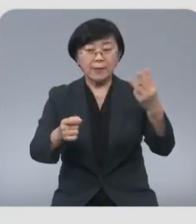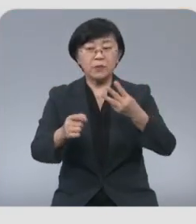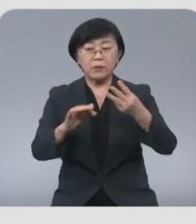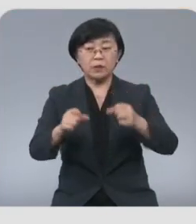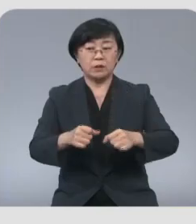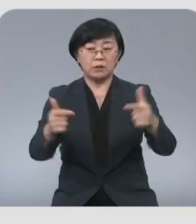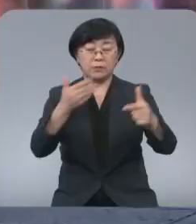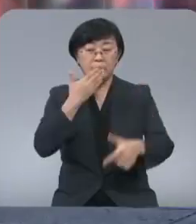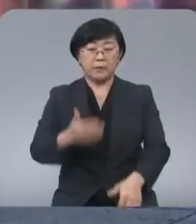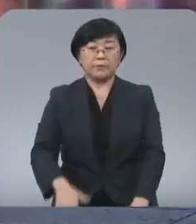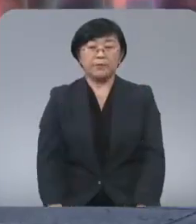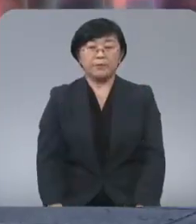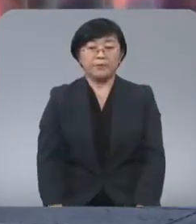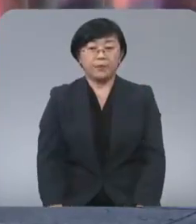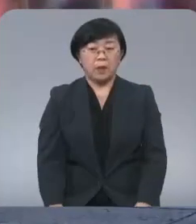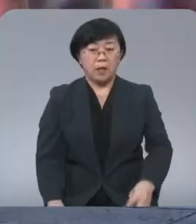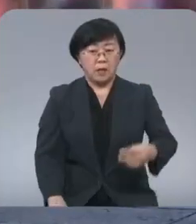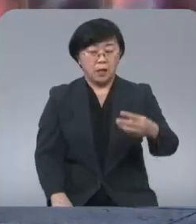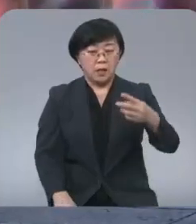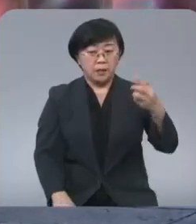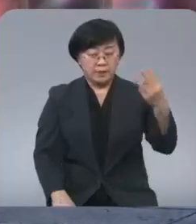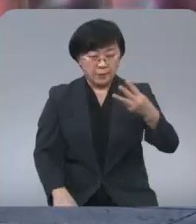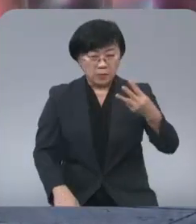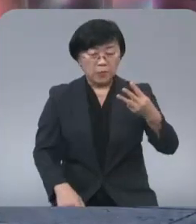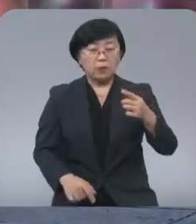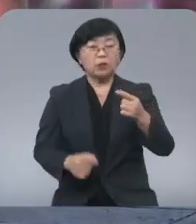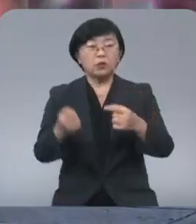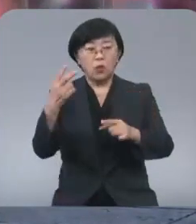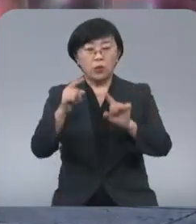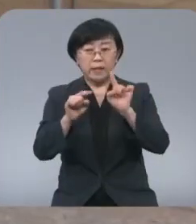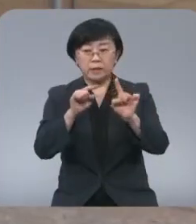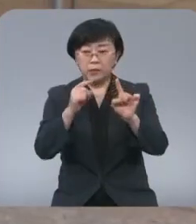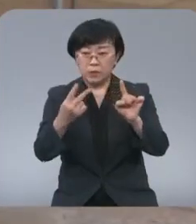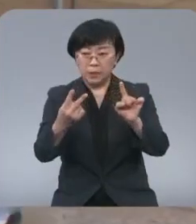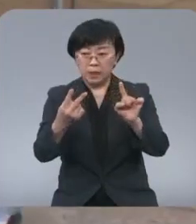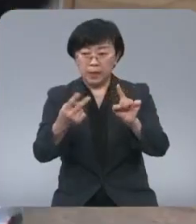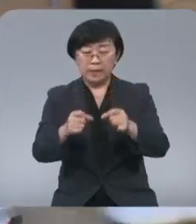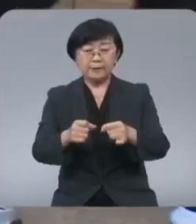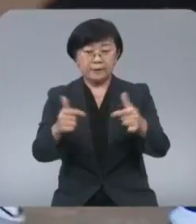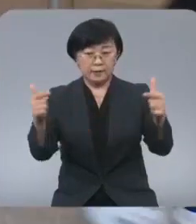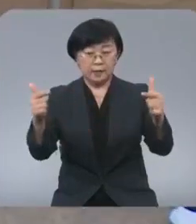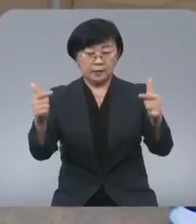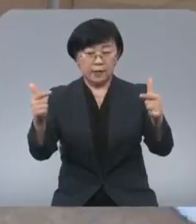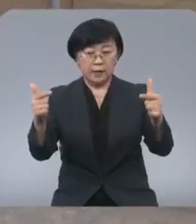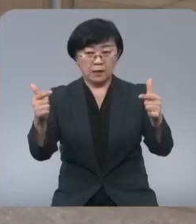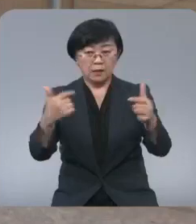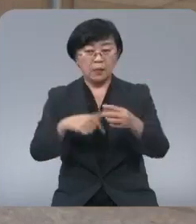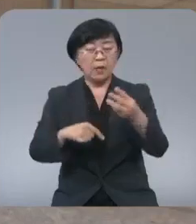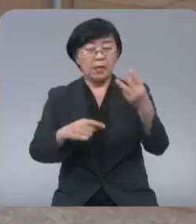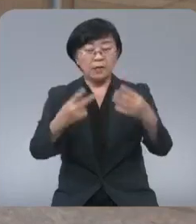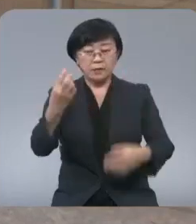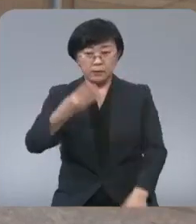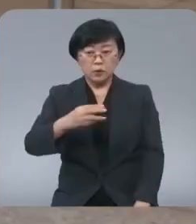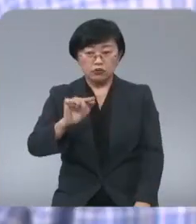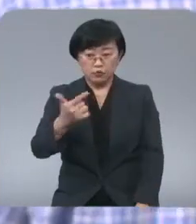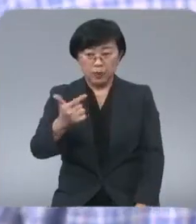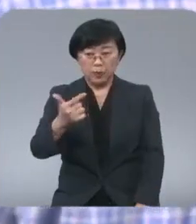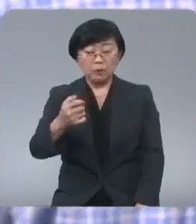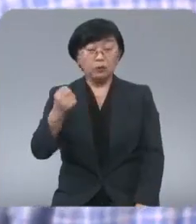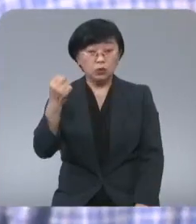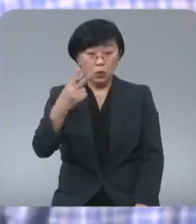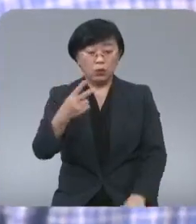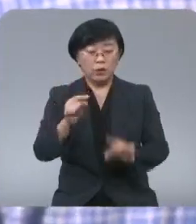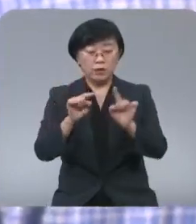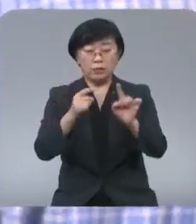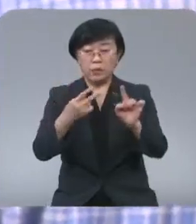계산이 나옵니다. 3,000명에서 다시 한번 1.2배가 늘어난다라는 개념이고요. 늘어난 3,600명에서 다시